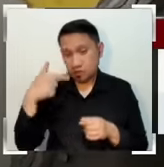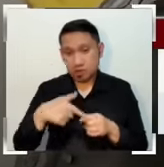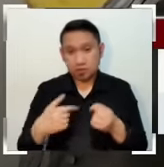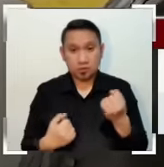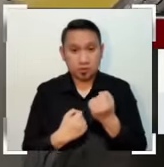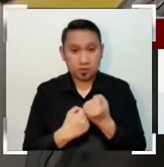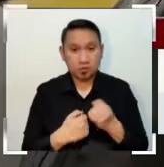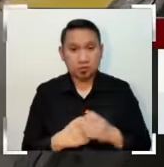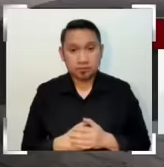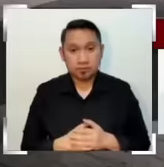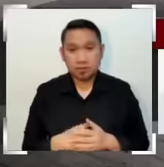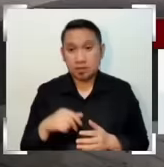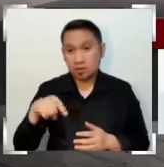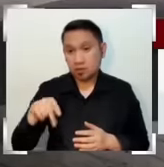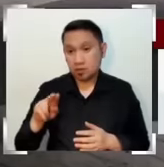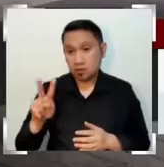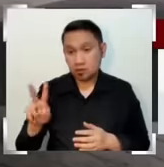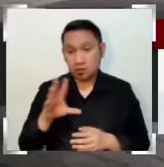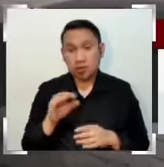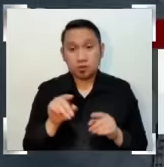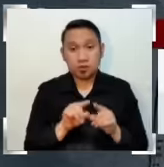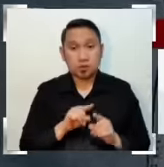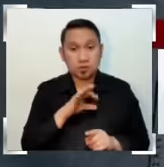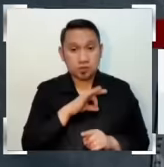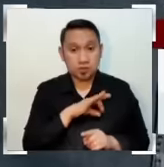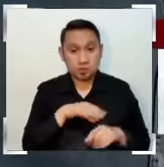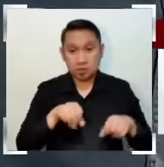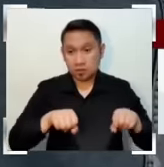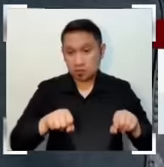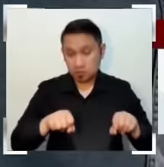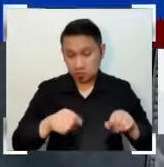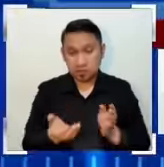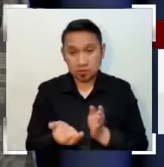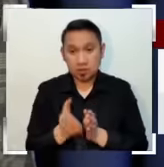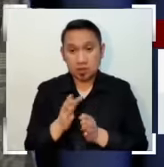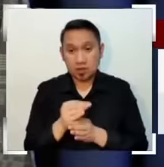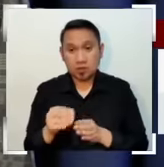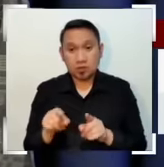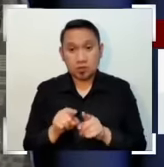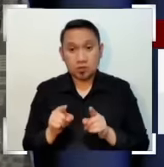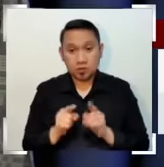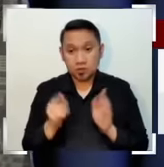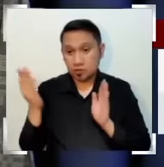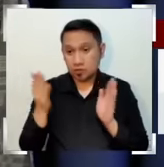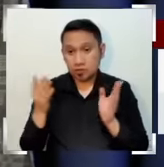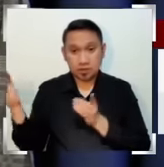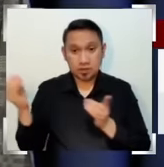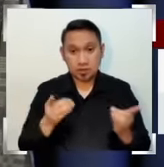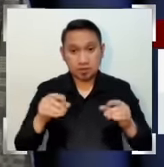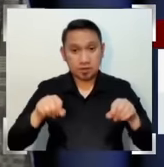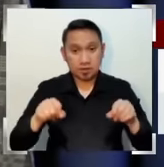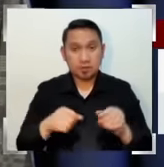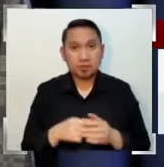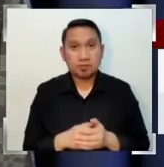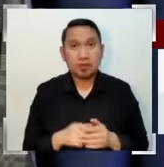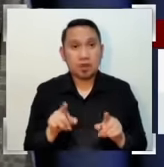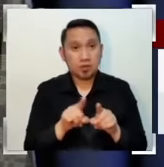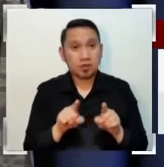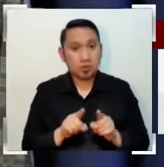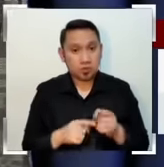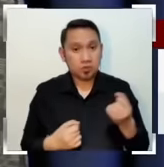sa mga PUV, makikinabang din dito ang mga tricycle at mga service delivery rider. We would also be subsidizing the